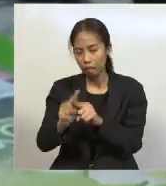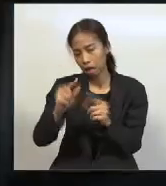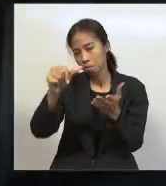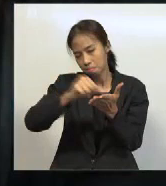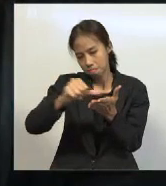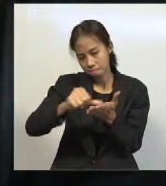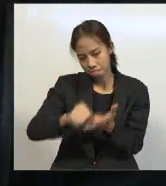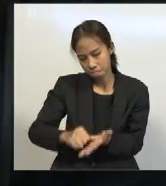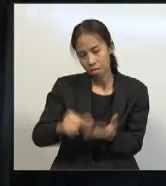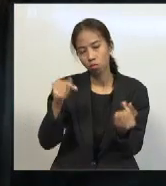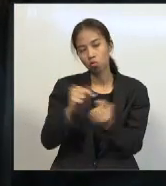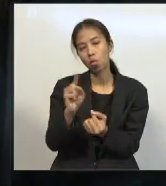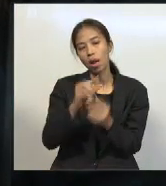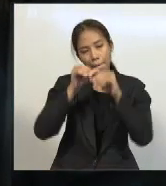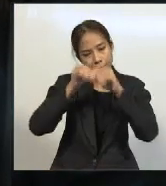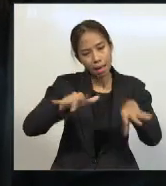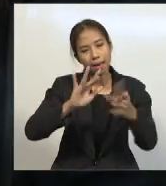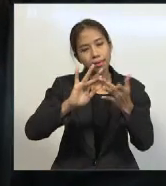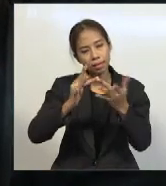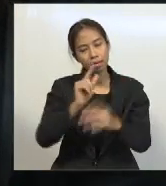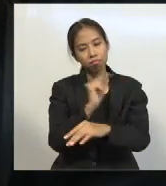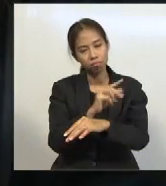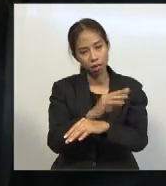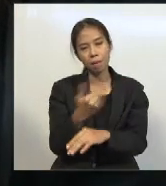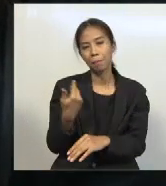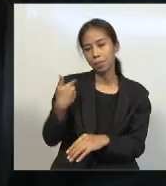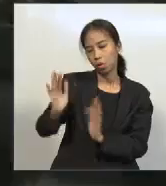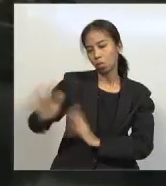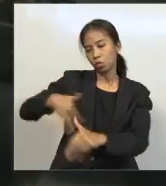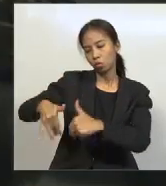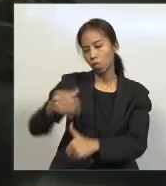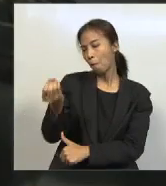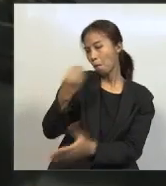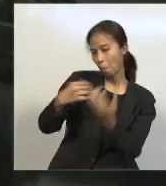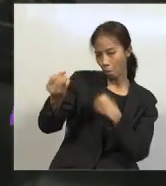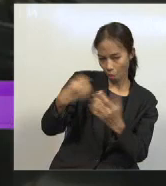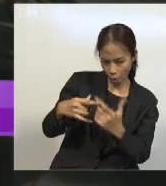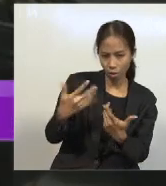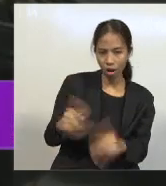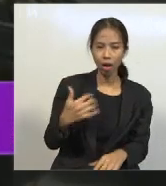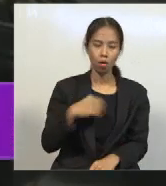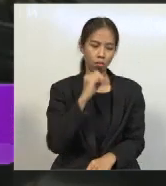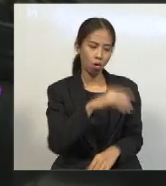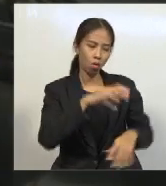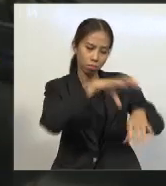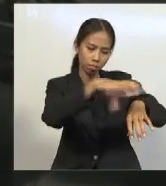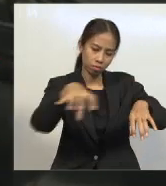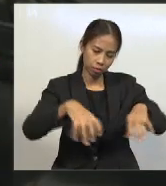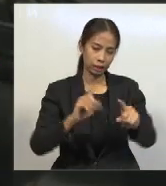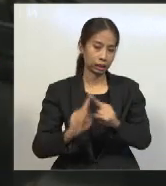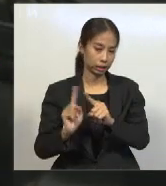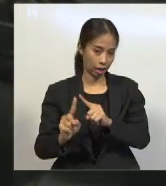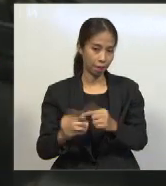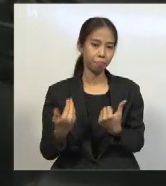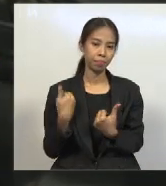News ทางสื่อสังคมออนไลน์ก็จะมีทั้งระบบรับแจ้งข่าวจากประชาชนและส่งต่อไปยังหน่วยงานที่เกี่ยวข้องรวมถึ